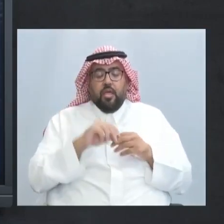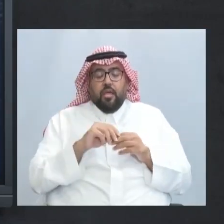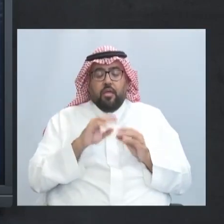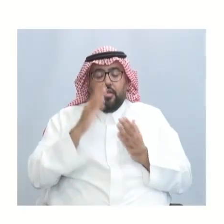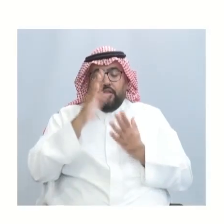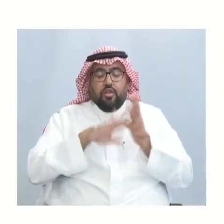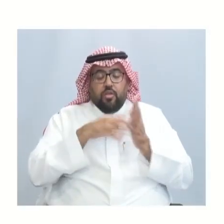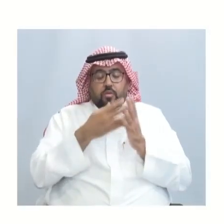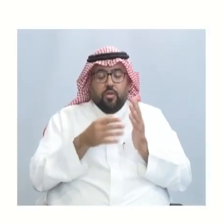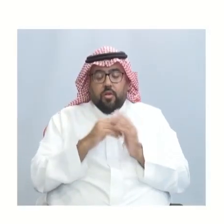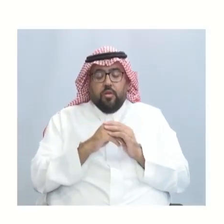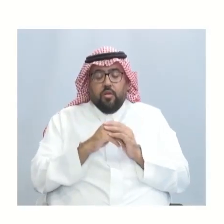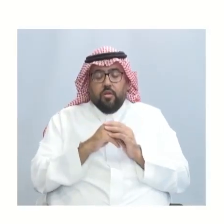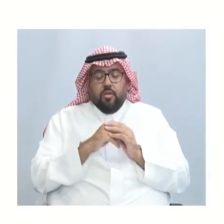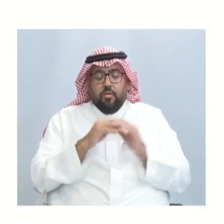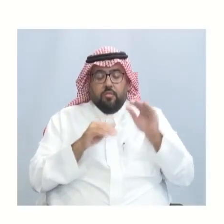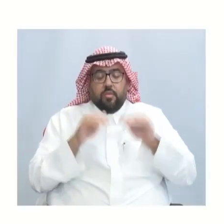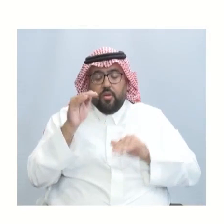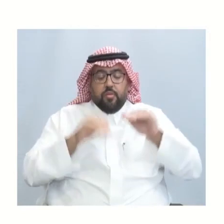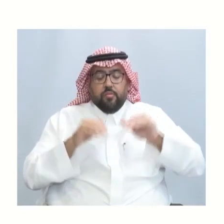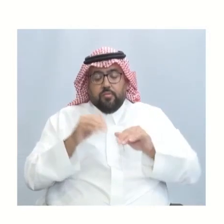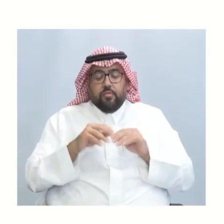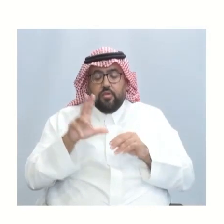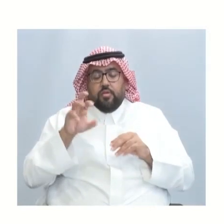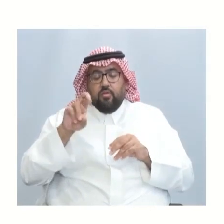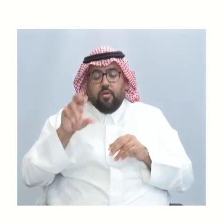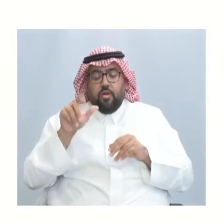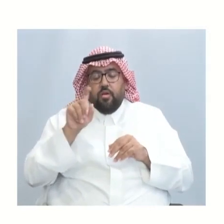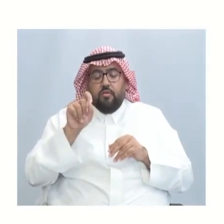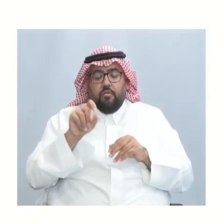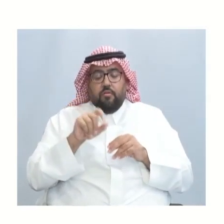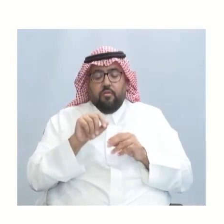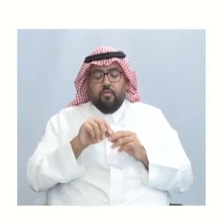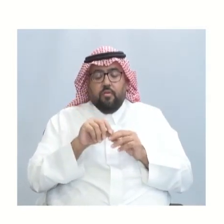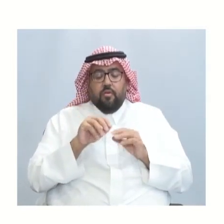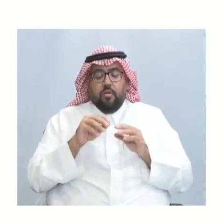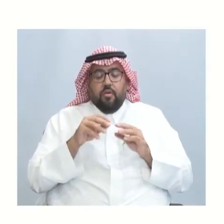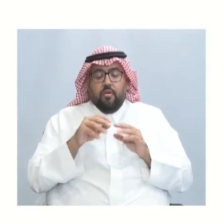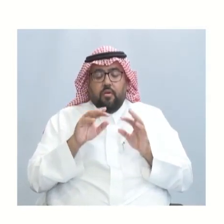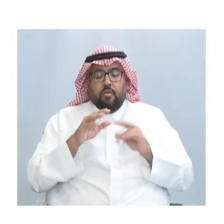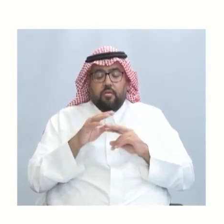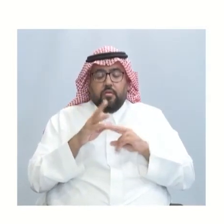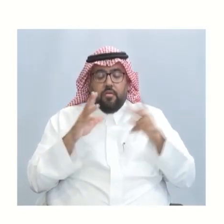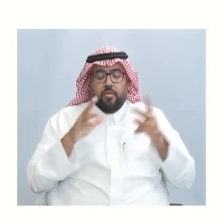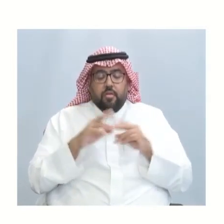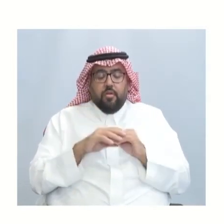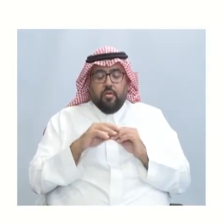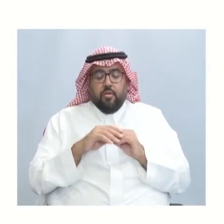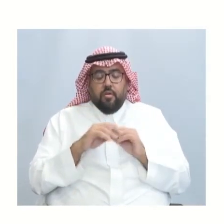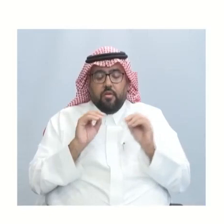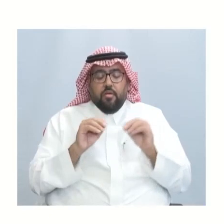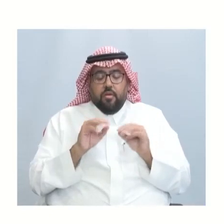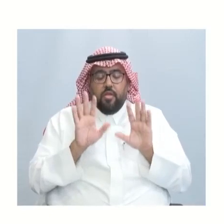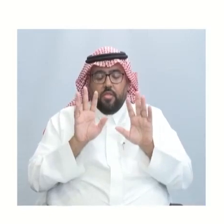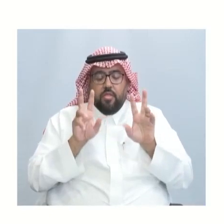في هذا الجدول مقارنه ل الزواحف والطيور والثديات نلاحظ ان الزواحف متغيره درجه الحراره بينما الثديات والطيور